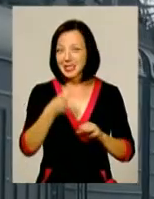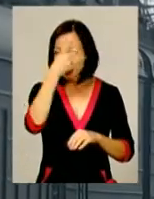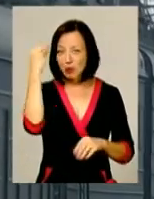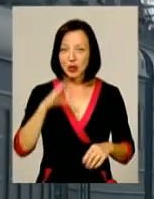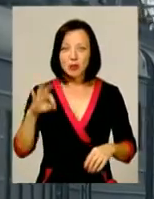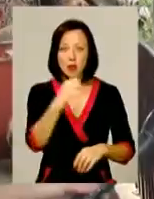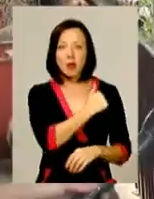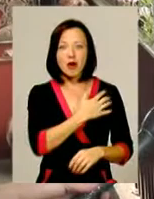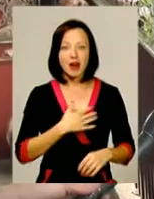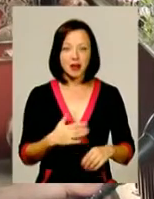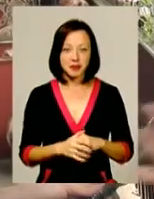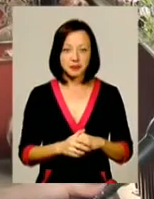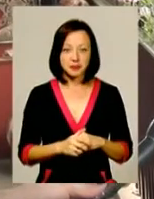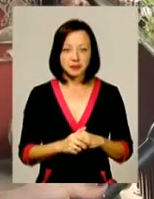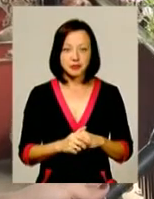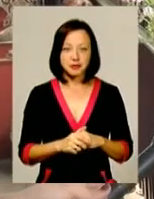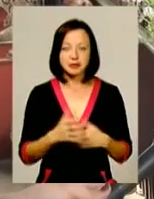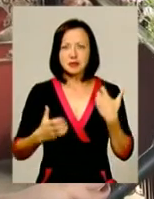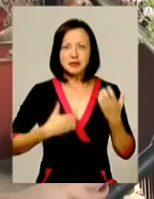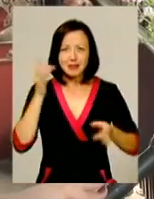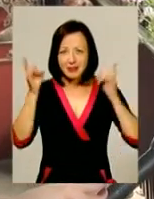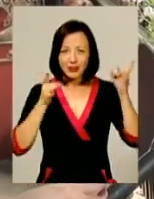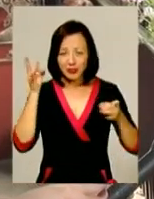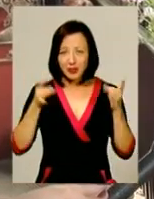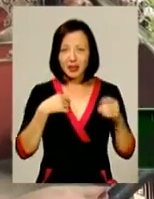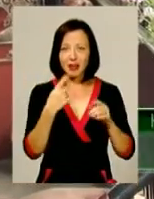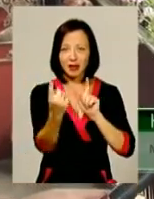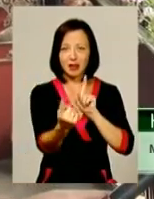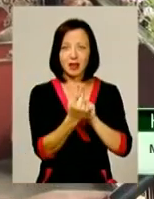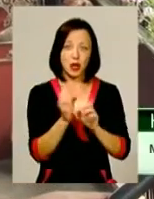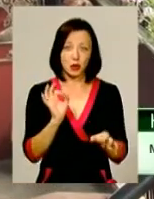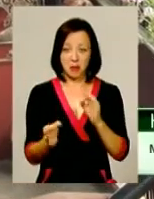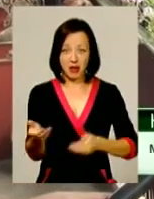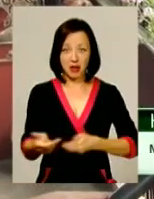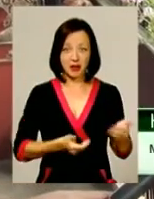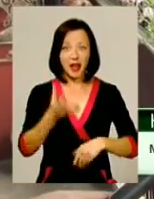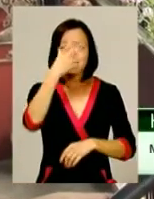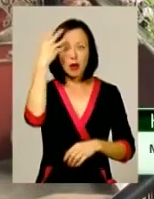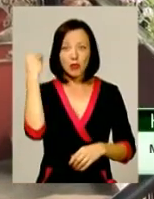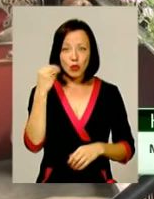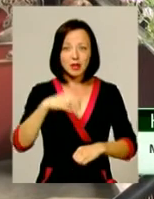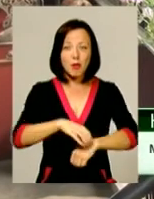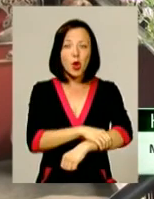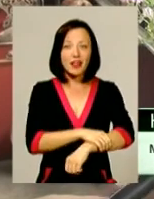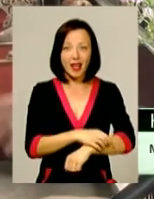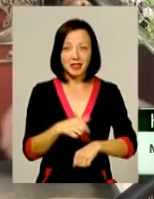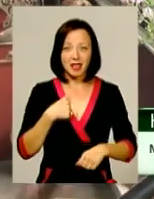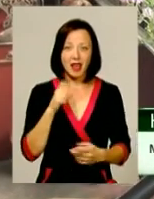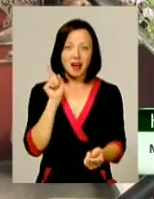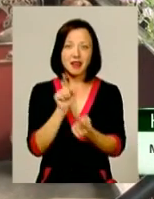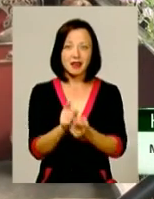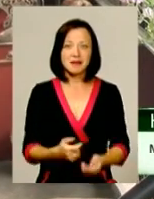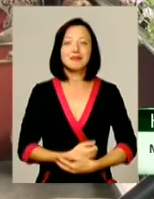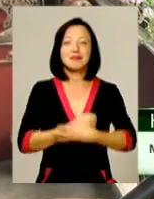його поранення. «Із того такого шуму, гаму, він йде нормально, я навіть забулася, що він на протезі. Я до нього, він